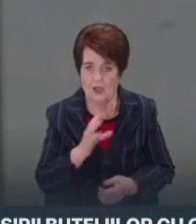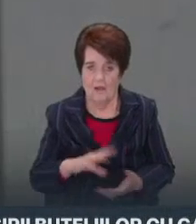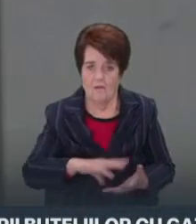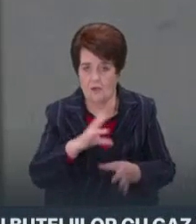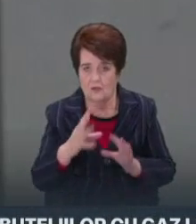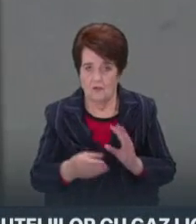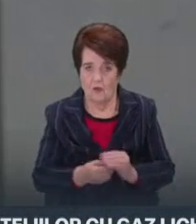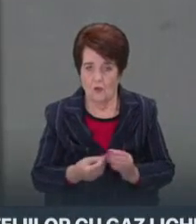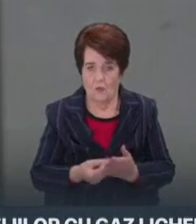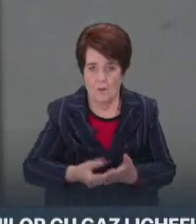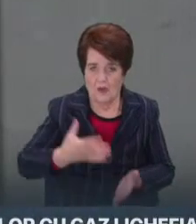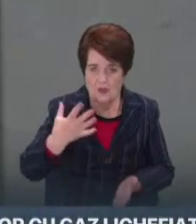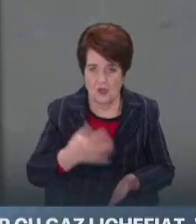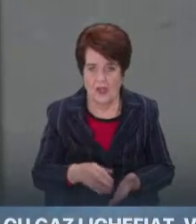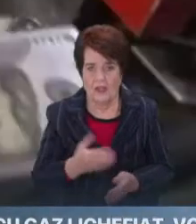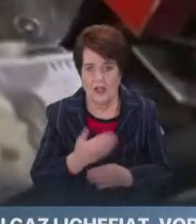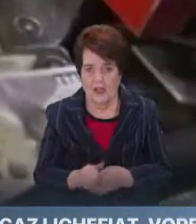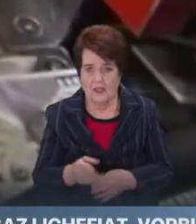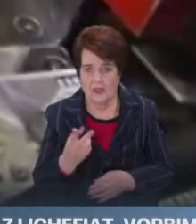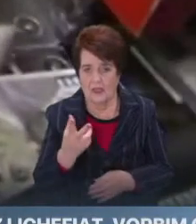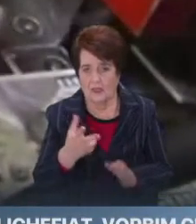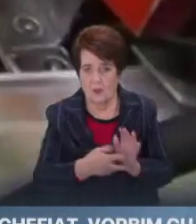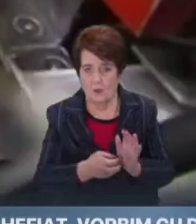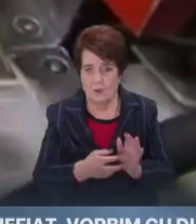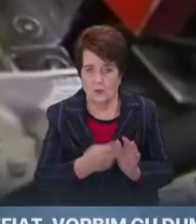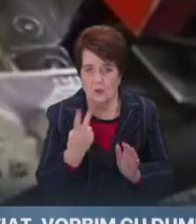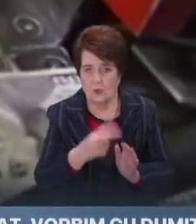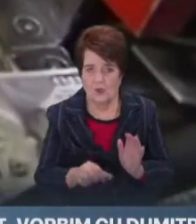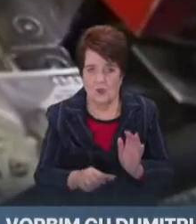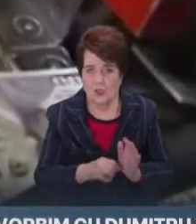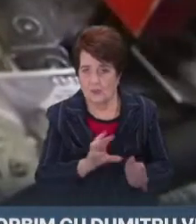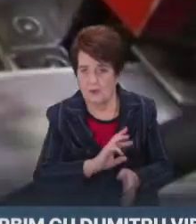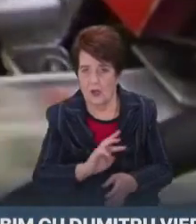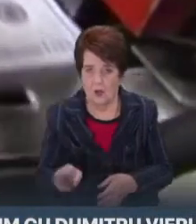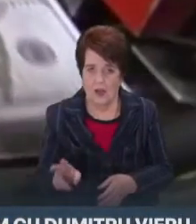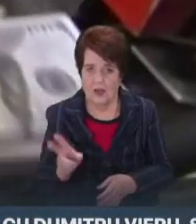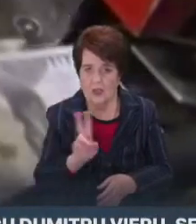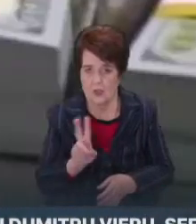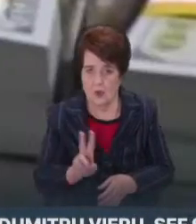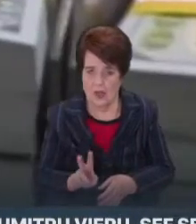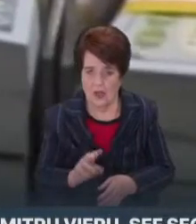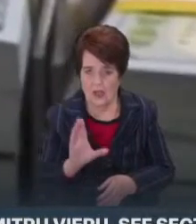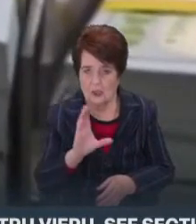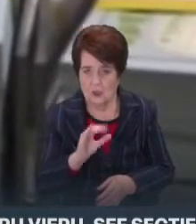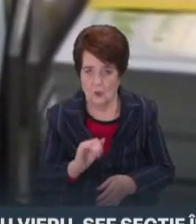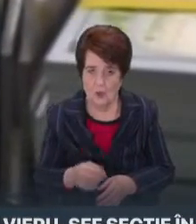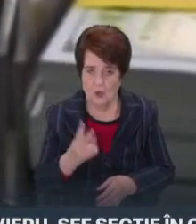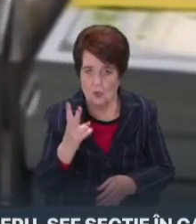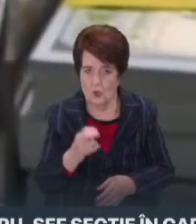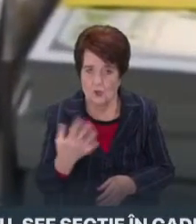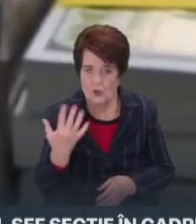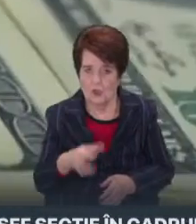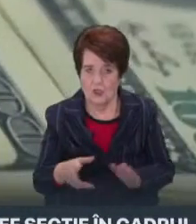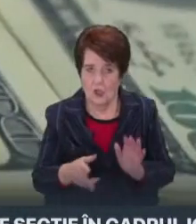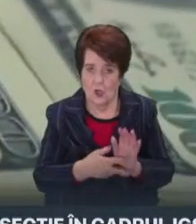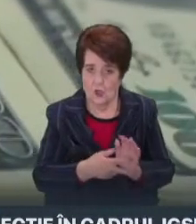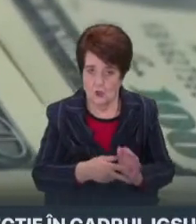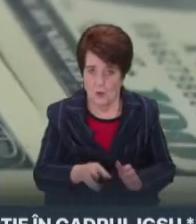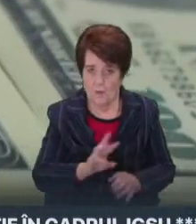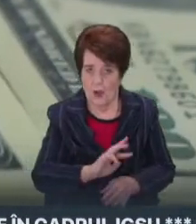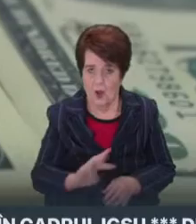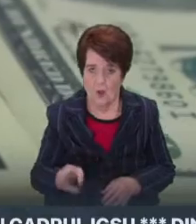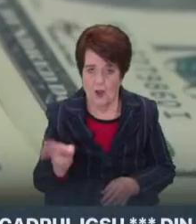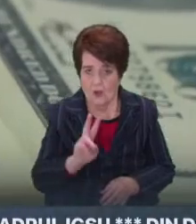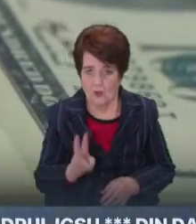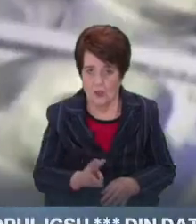volumul total de creditare la 826 de milioane de dolari SUA, din care 258 de milioane de dolari SUA au fost